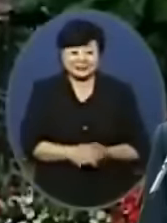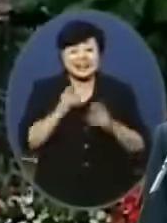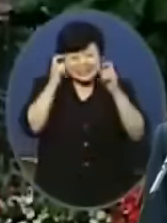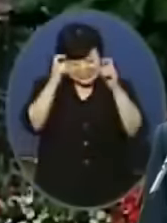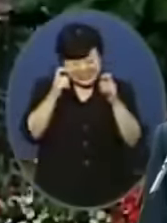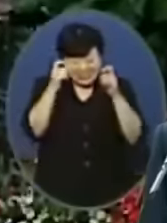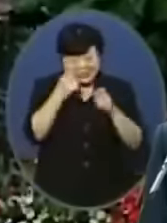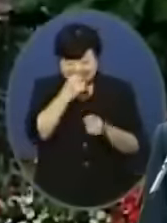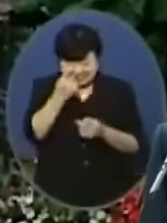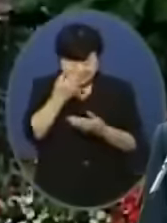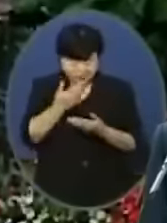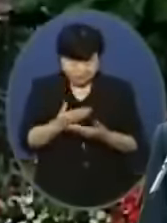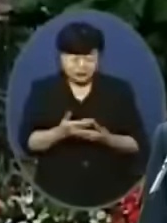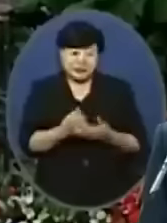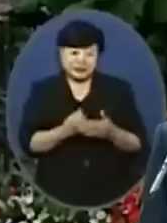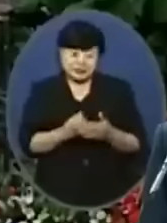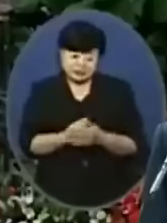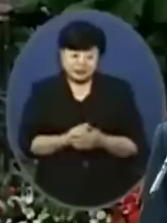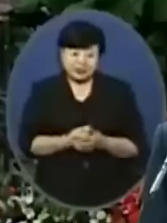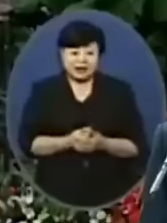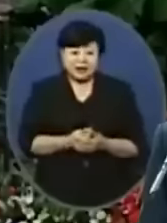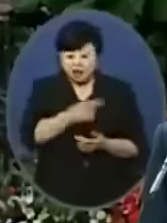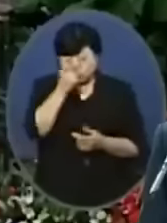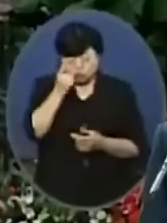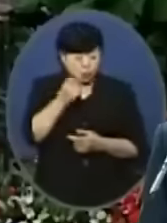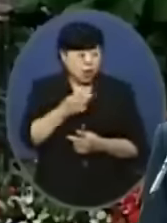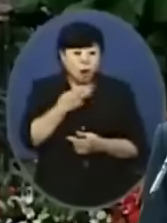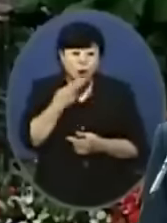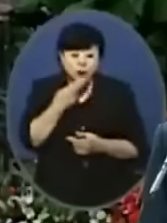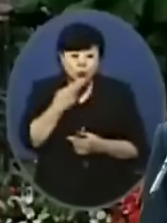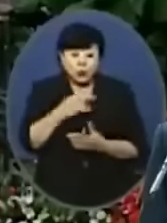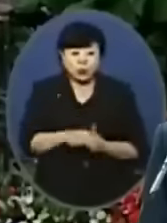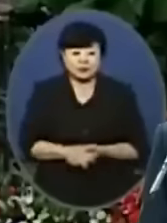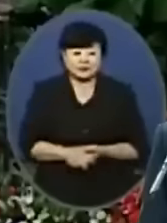양을 지키면 양에게는 부족함이 없습니다.